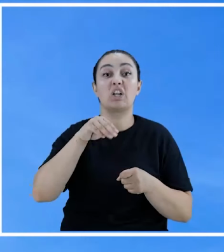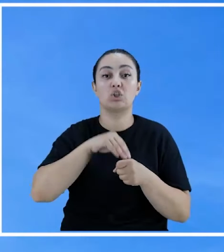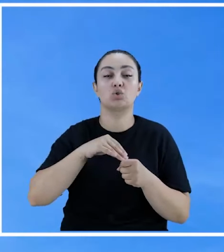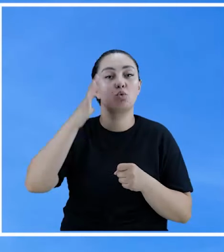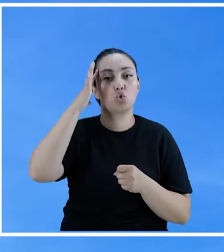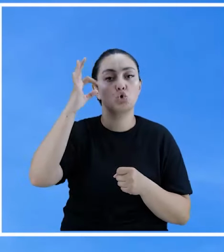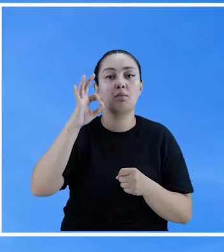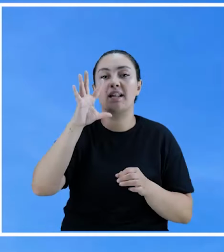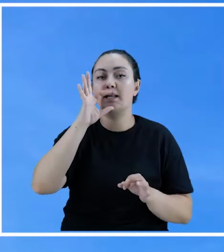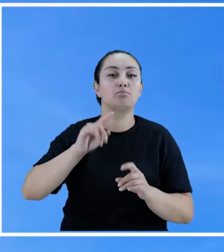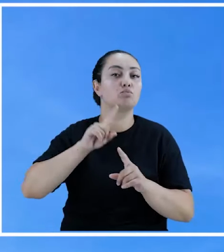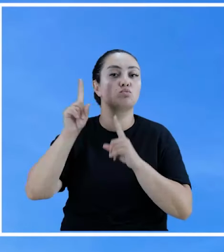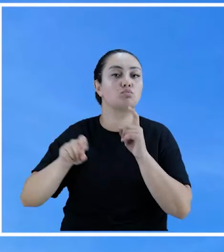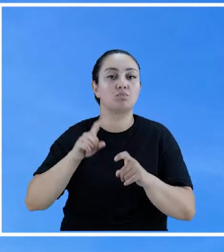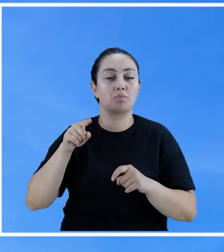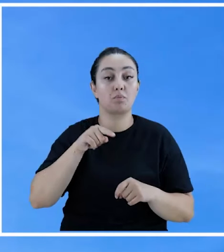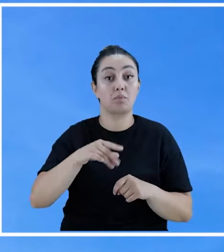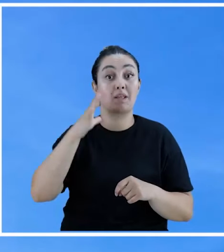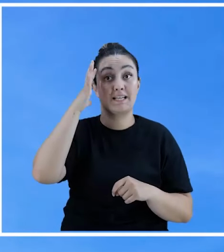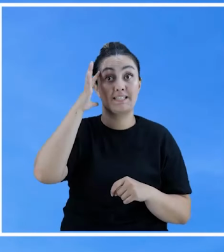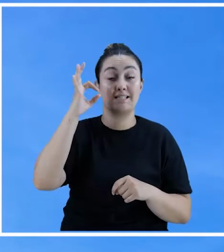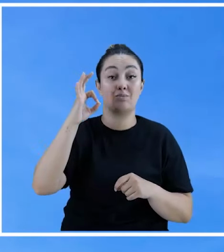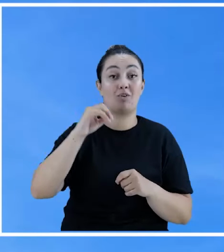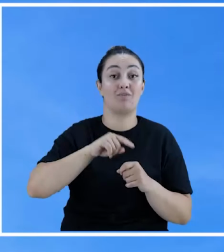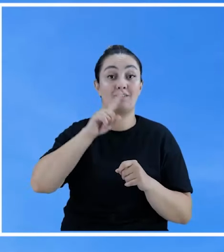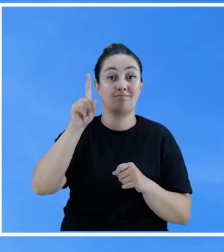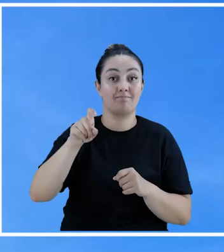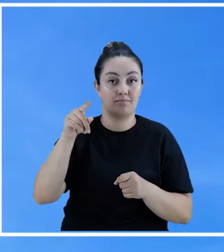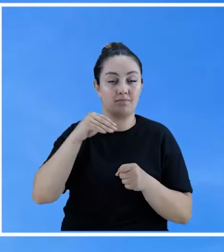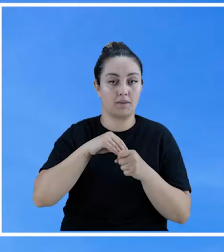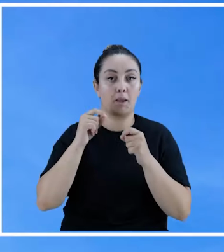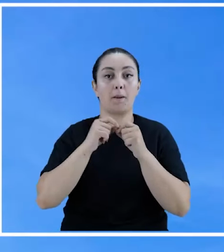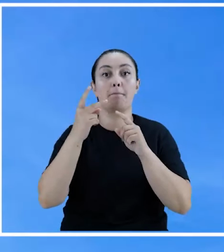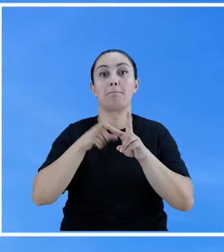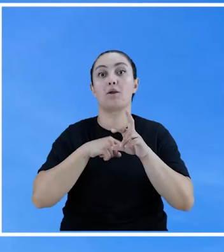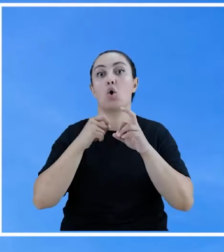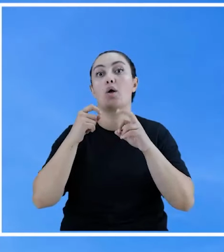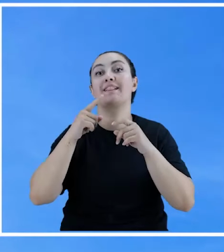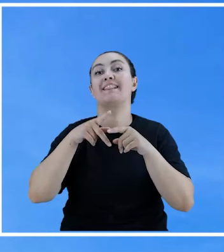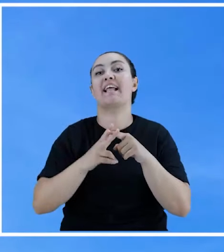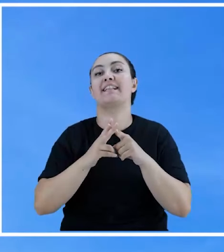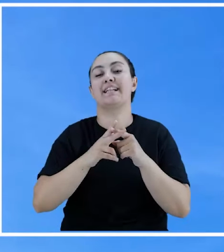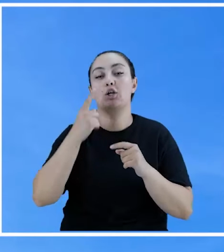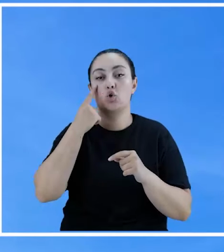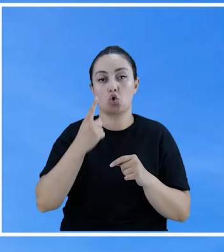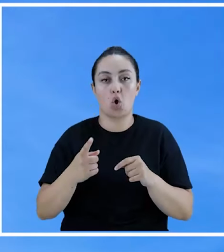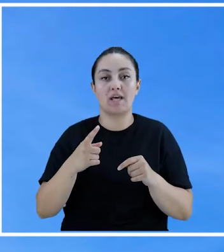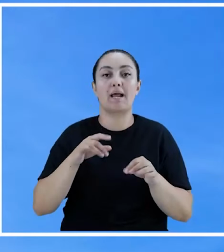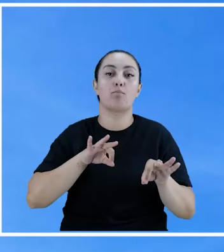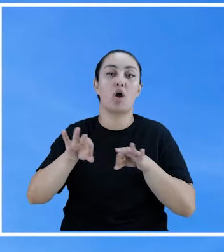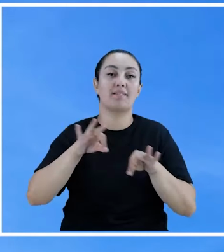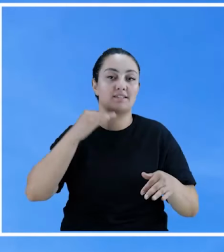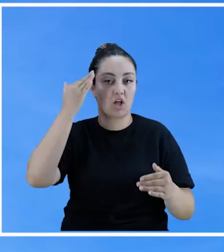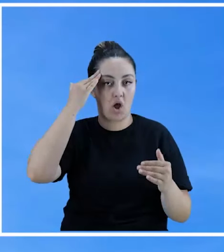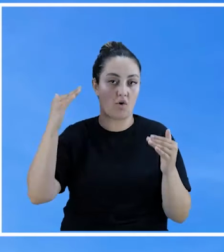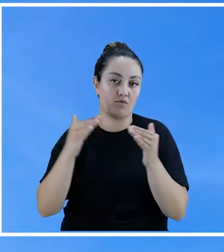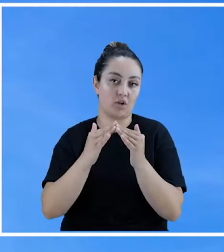uzmanlara başvurulmalıdır? Zemin etüdü yaptırmak için geoteknik mühendisleri bu konuda